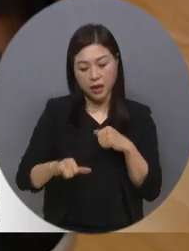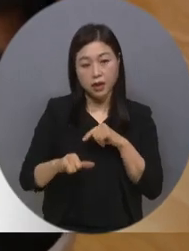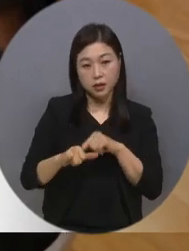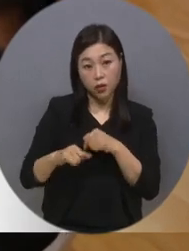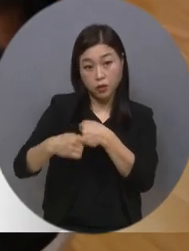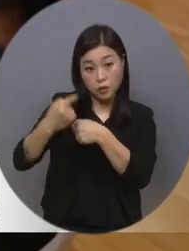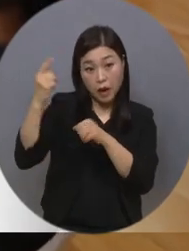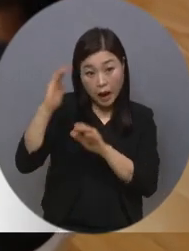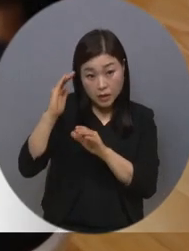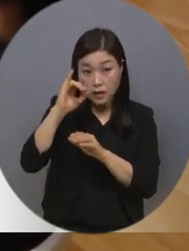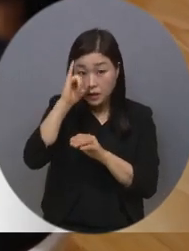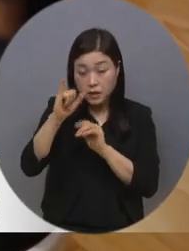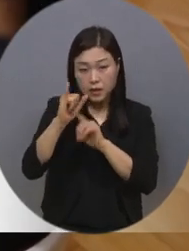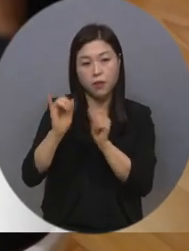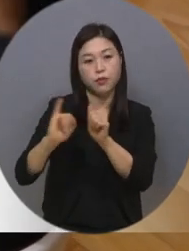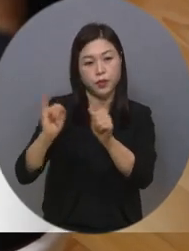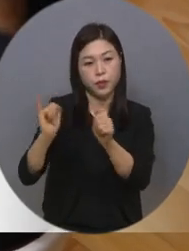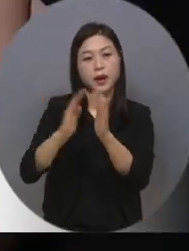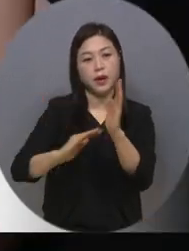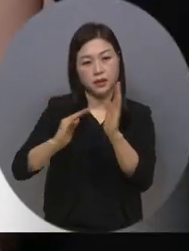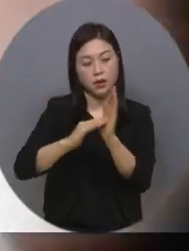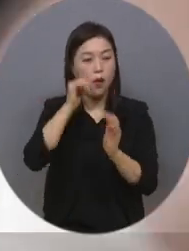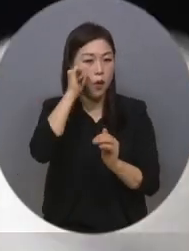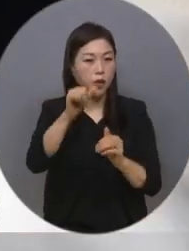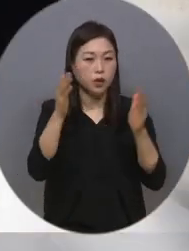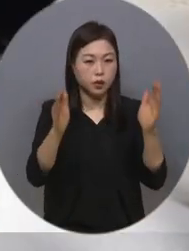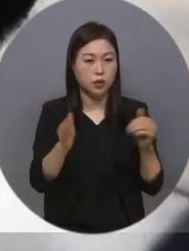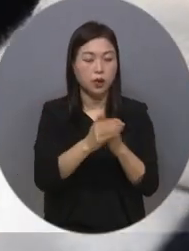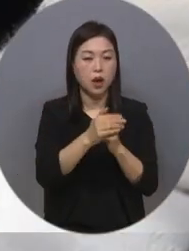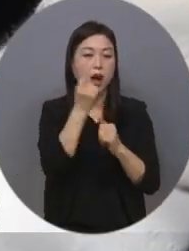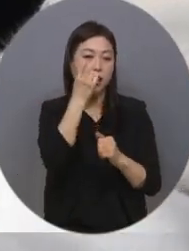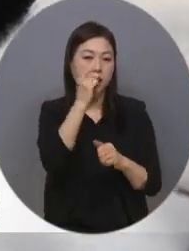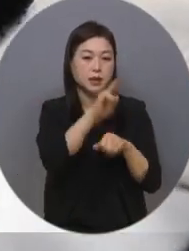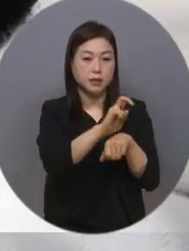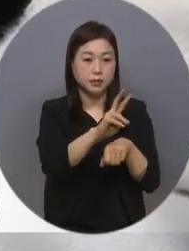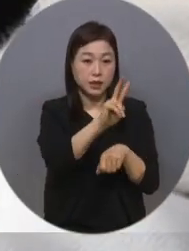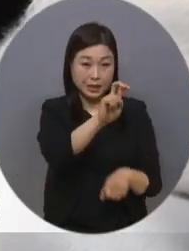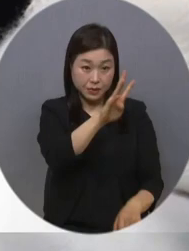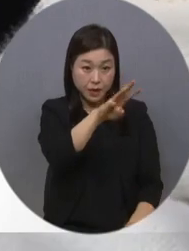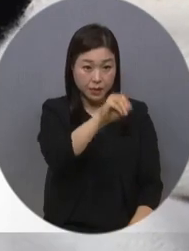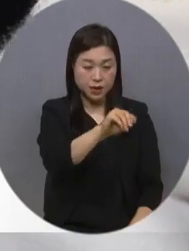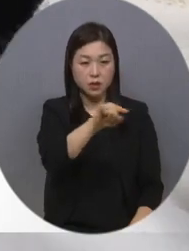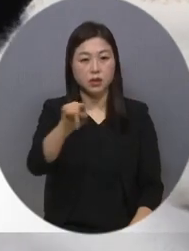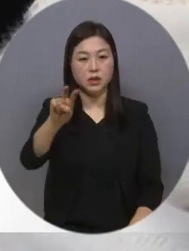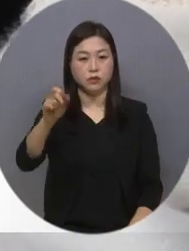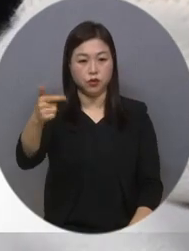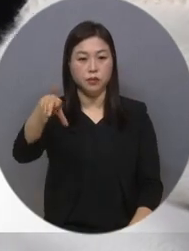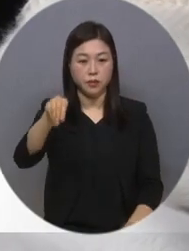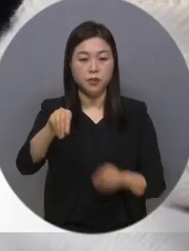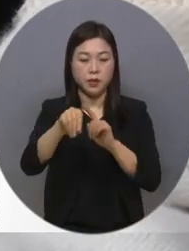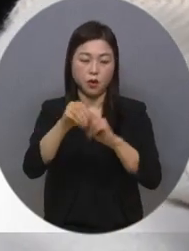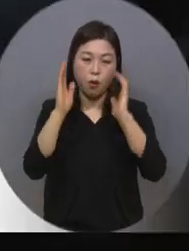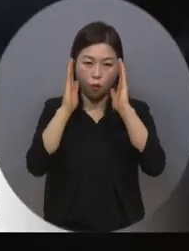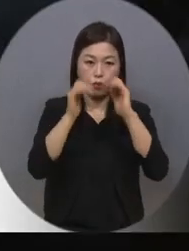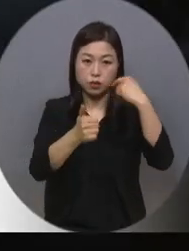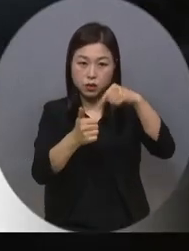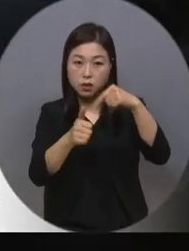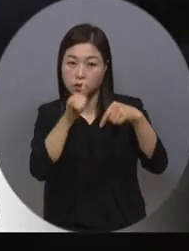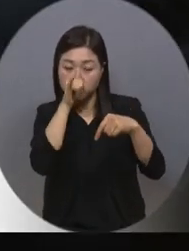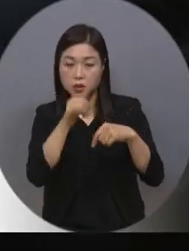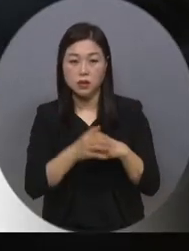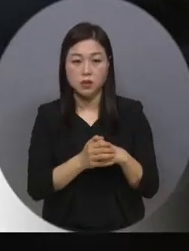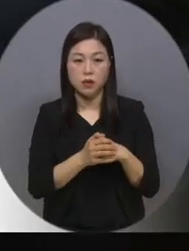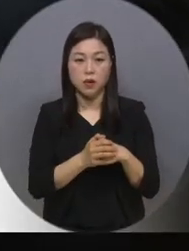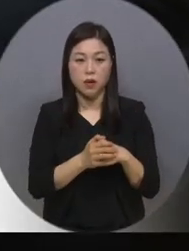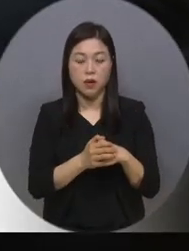맞벌이 가구를 대상으로 하며 5개월간 월 24만 원에서 26만 원 수준의 학습 동행을 지원하고 본인